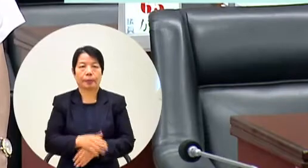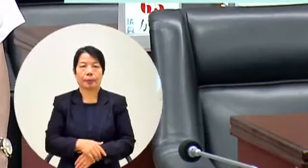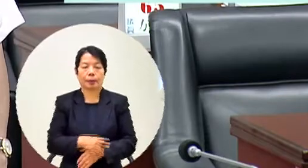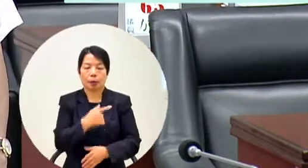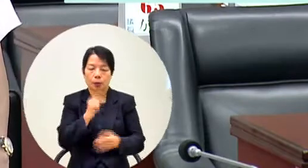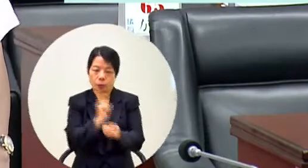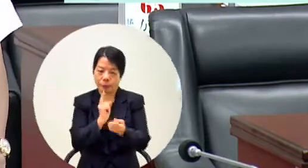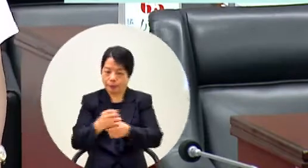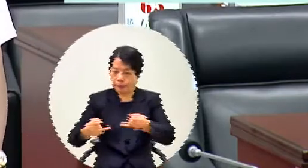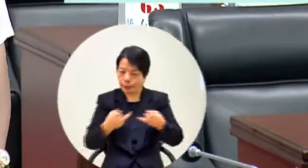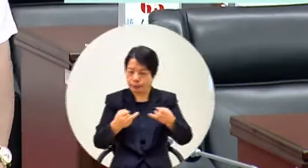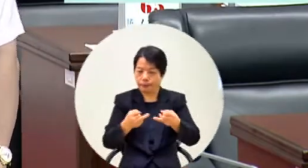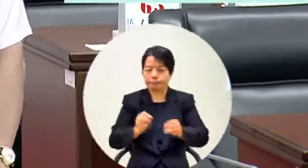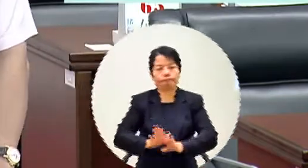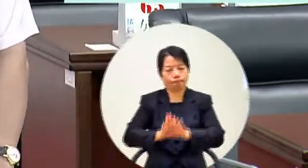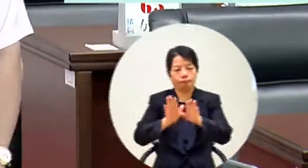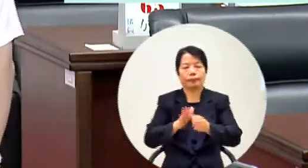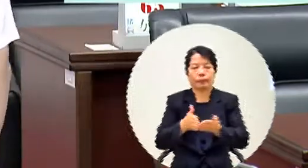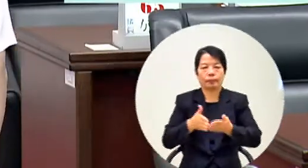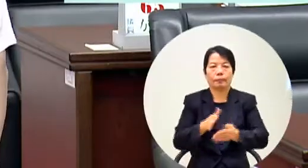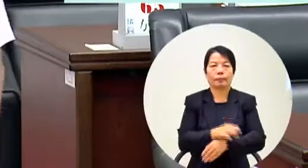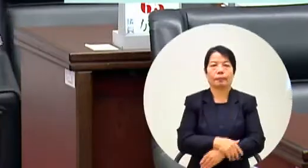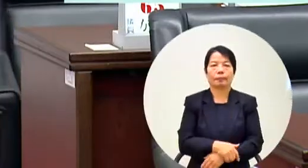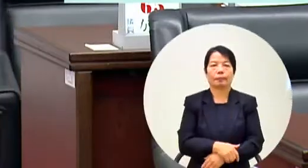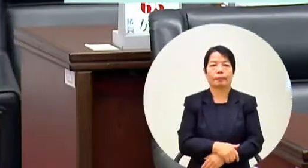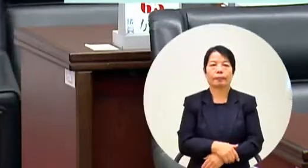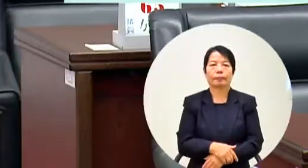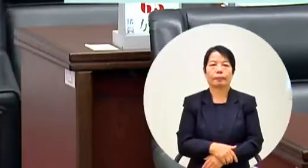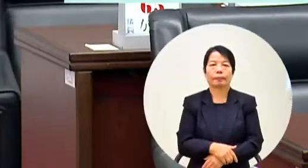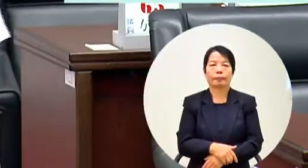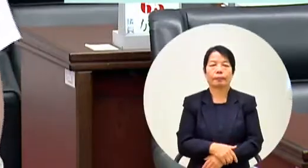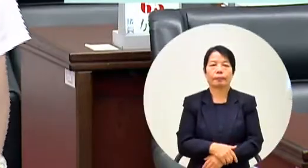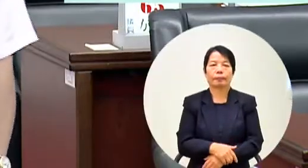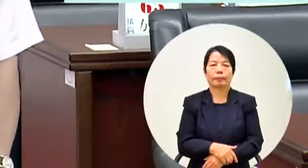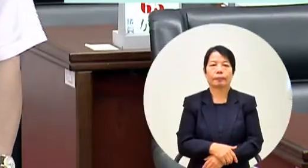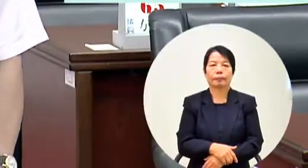出来，吼、哦！过来，我要讲咱